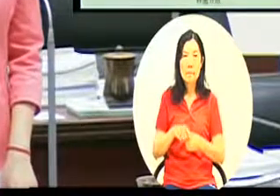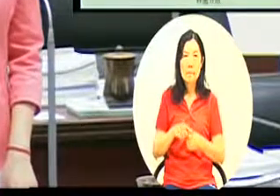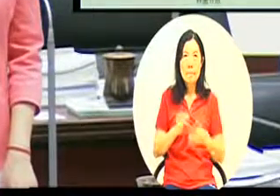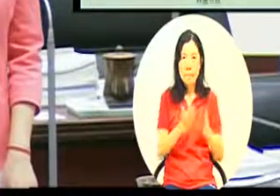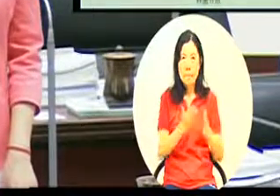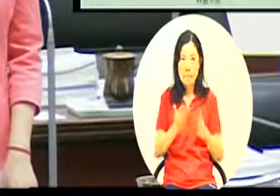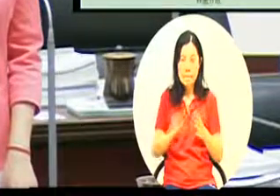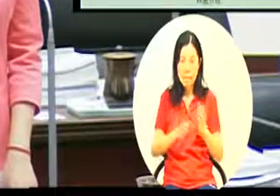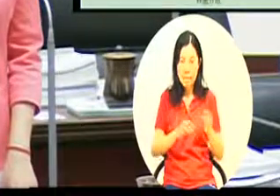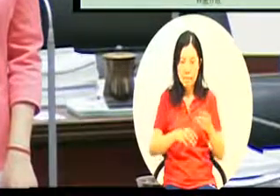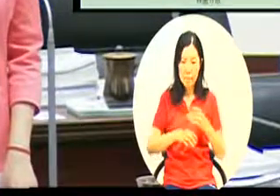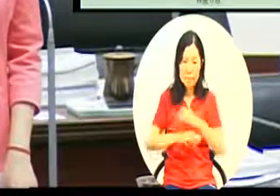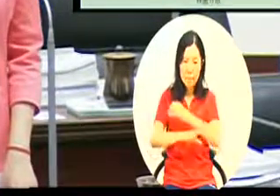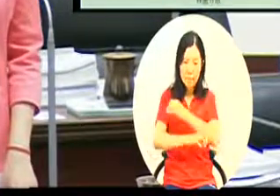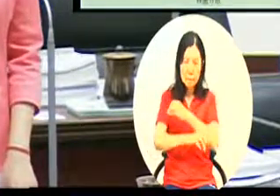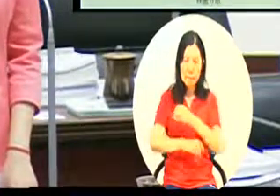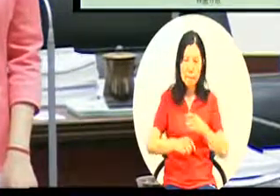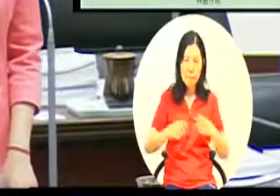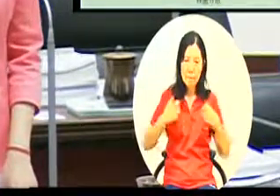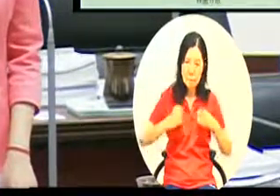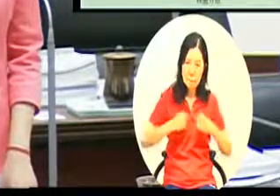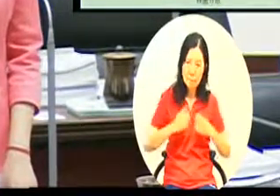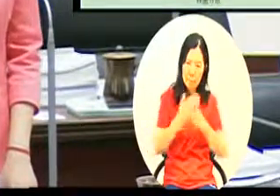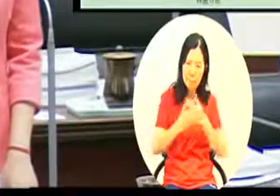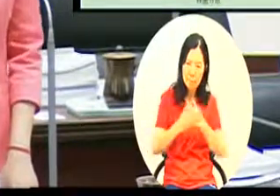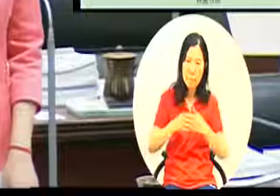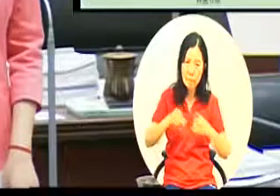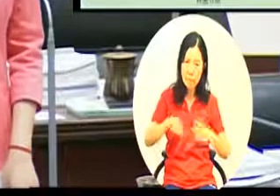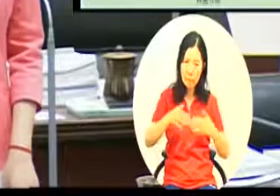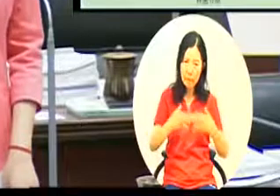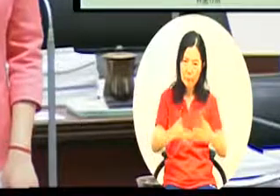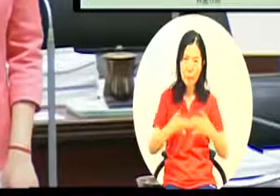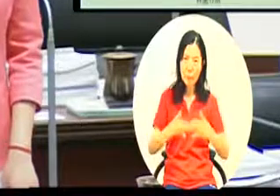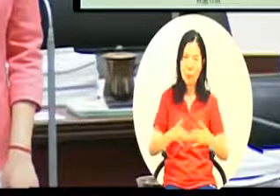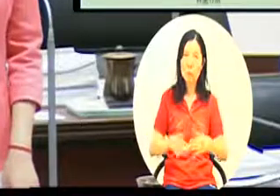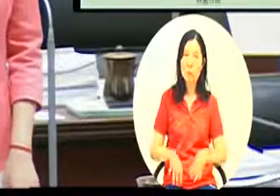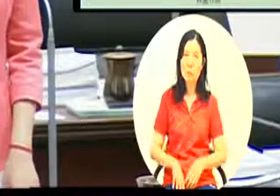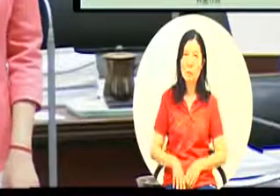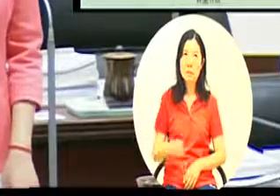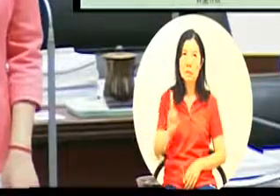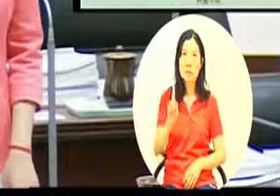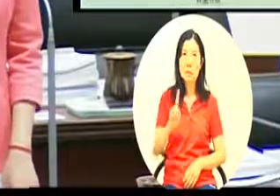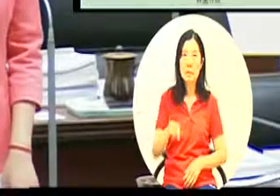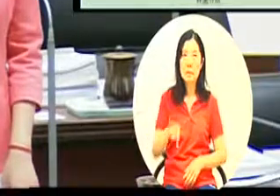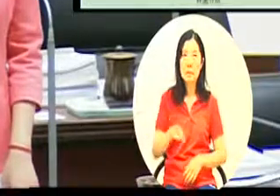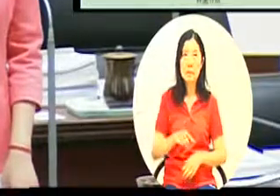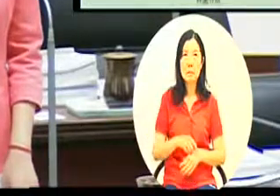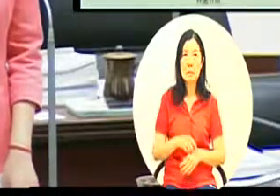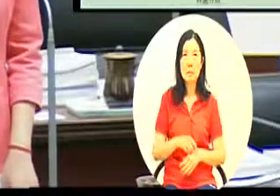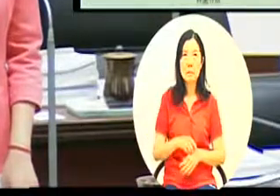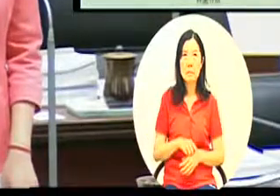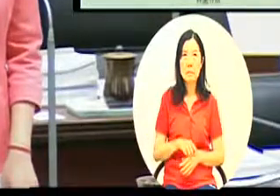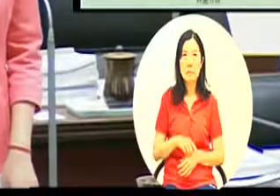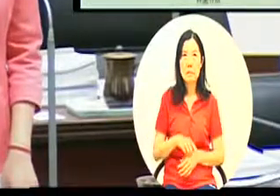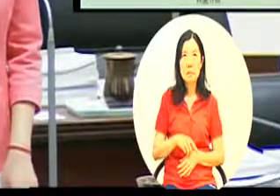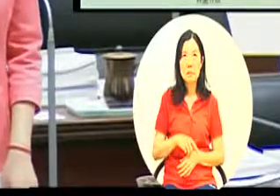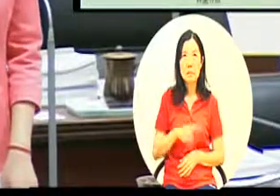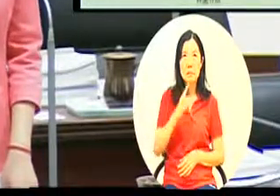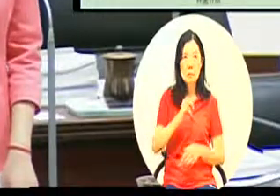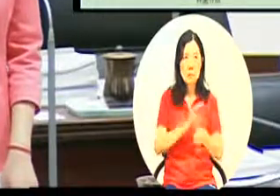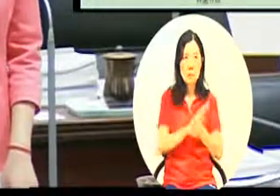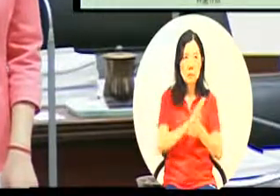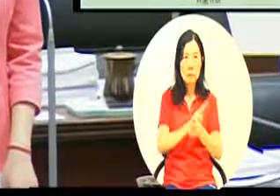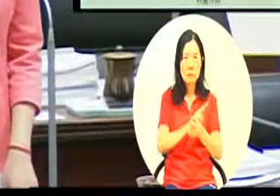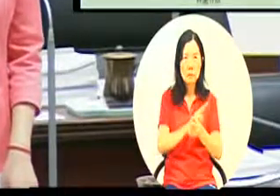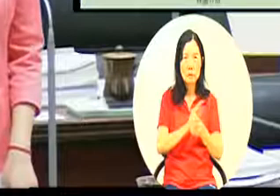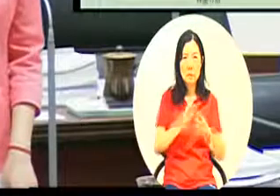我觉得这是一个相当重要的。为什么？这是一个我辖区的林园分局